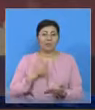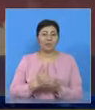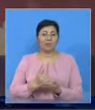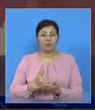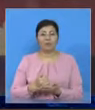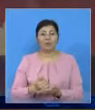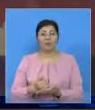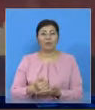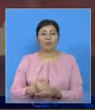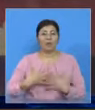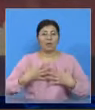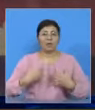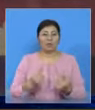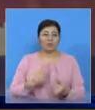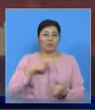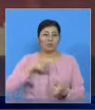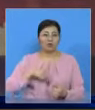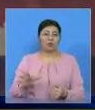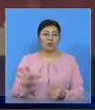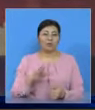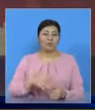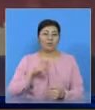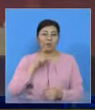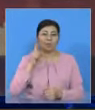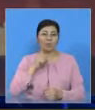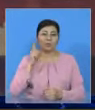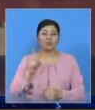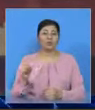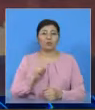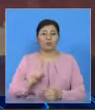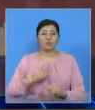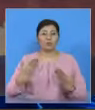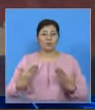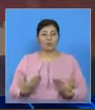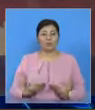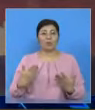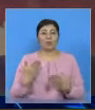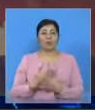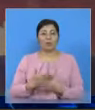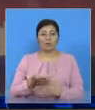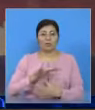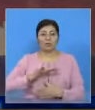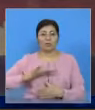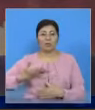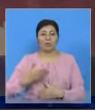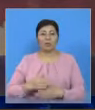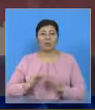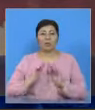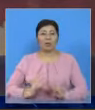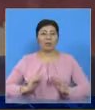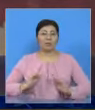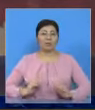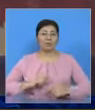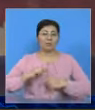крепкого здоровья. Я знаю, что душа у них всех молодая, чтобы они жили и помогали нашим подрастающим